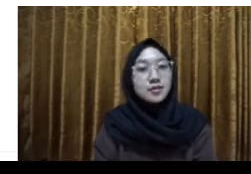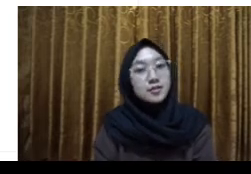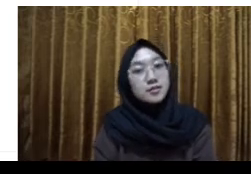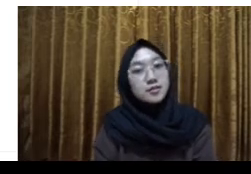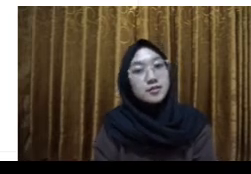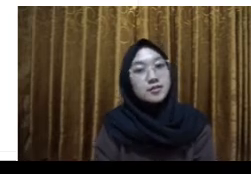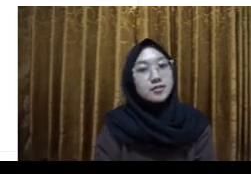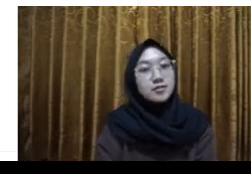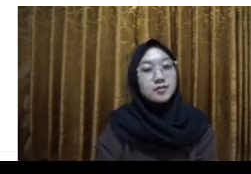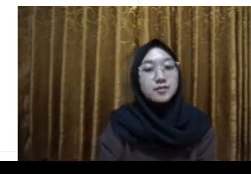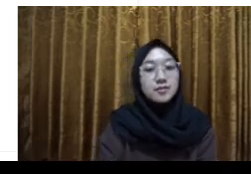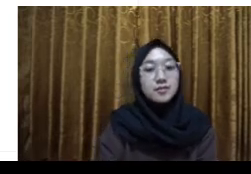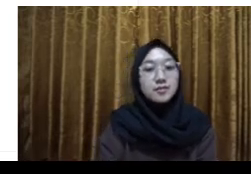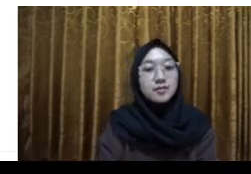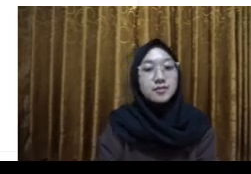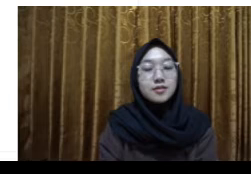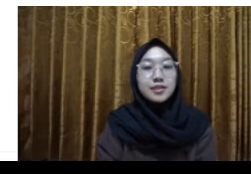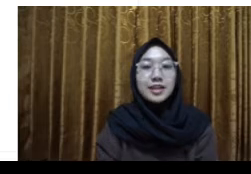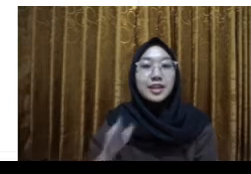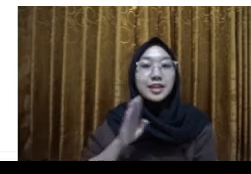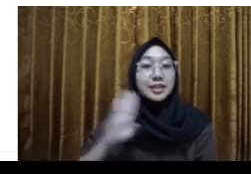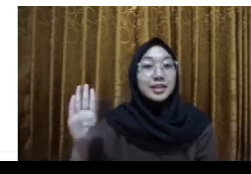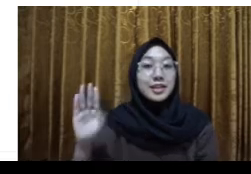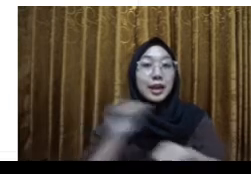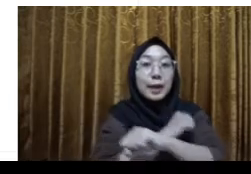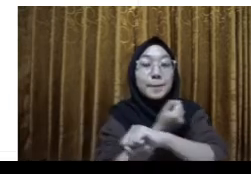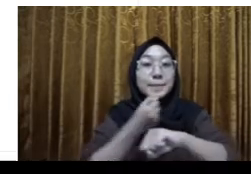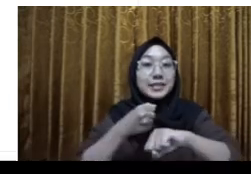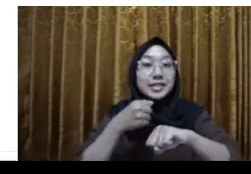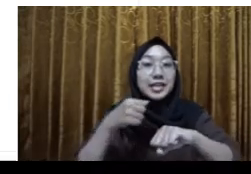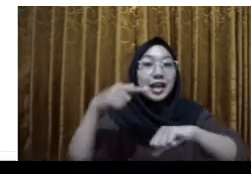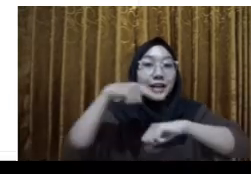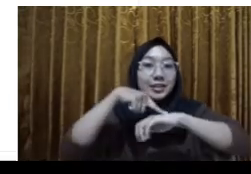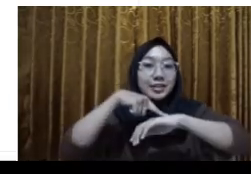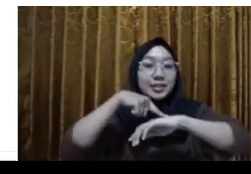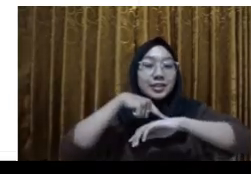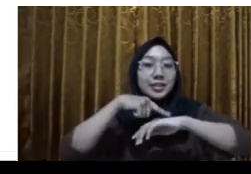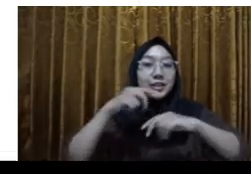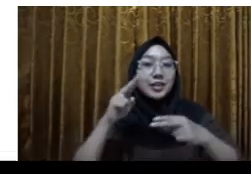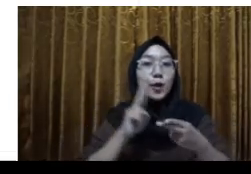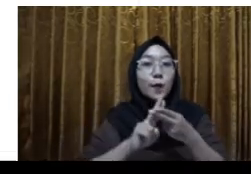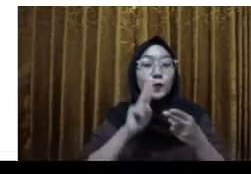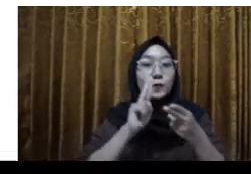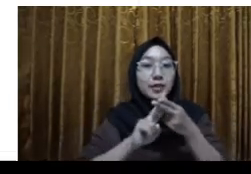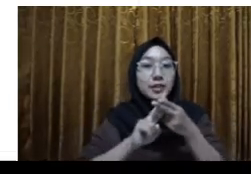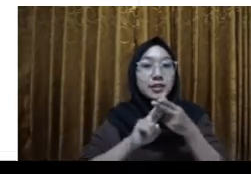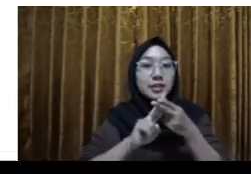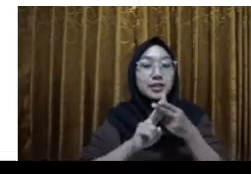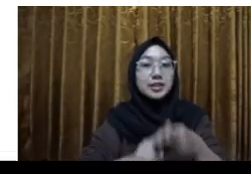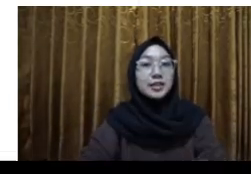sini gambarnya adalah tanda tangan. graphic Dia tetap membacakan tanda tangan, tidak huruf apa ya,